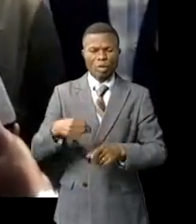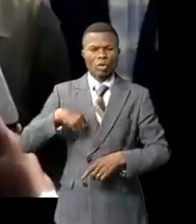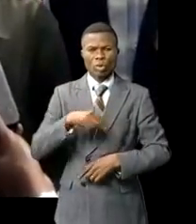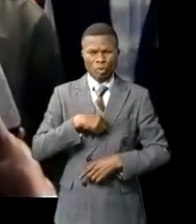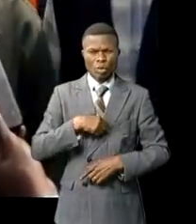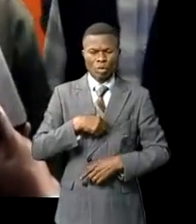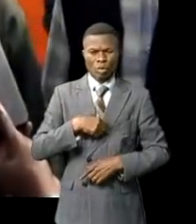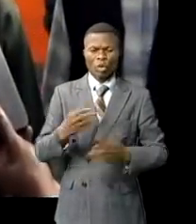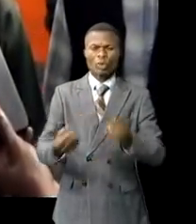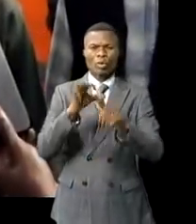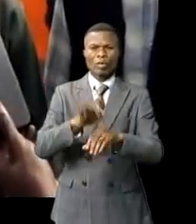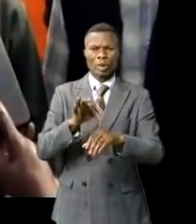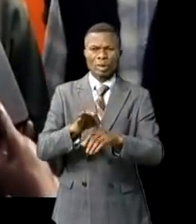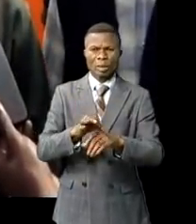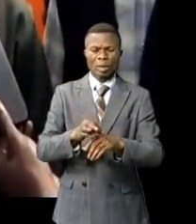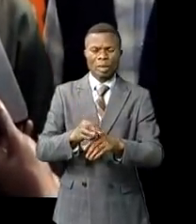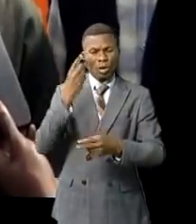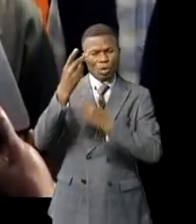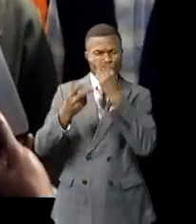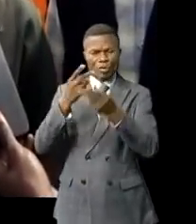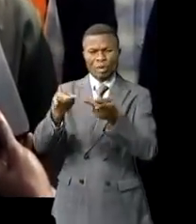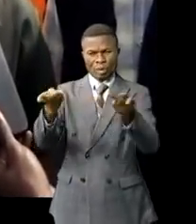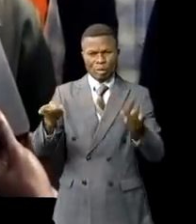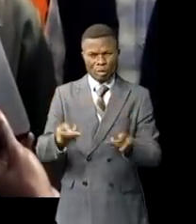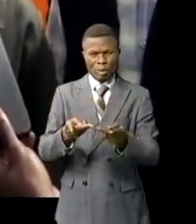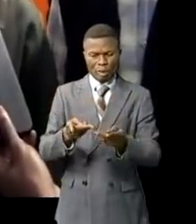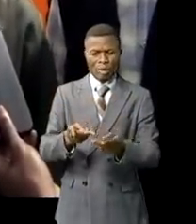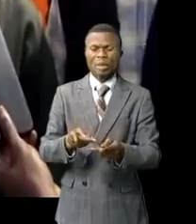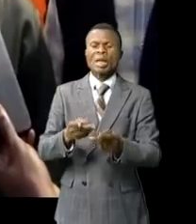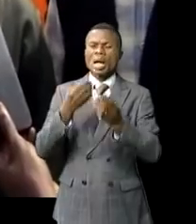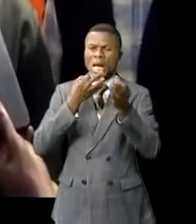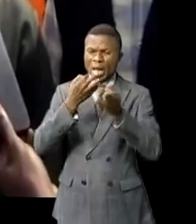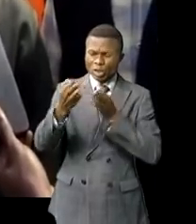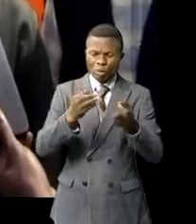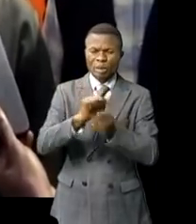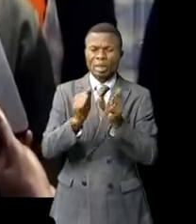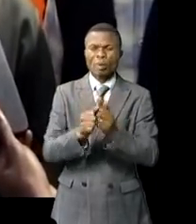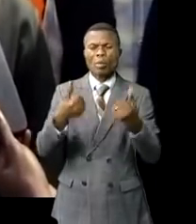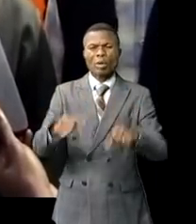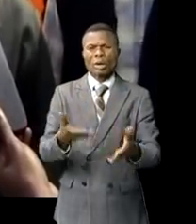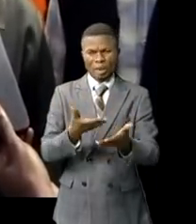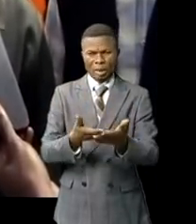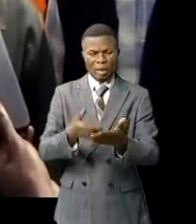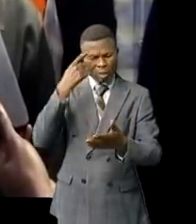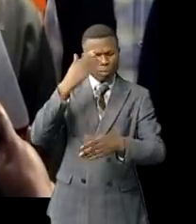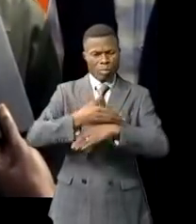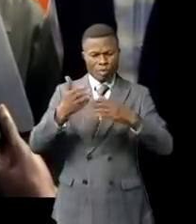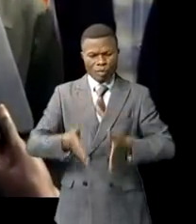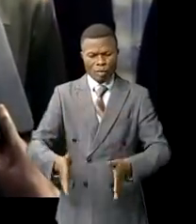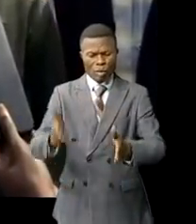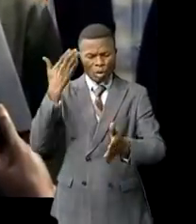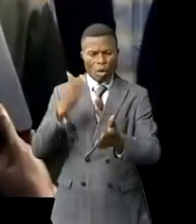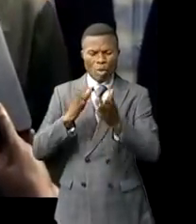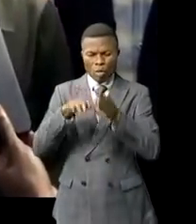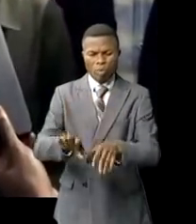de notre tour de chantier pour donner certaines recommandations en termes de construction des caniveaux, pour que